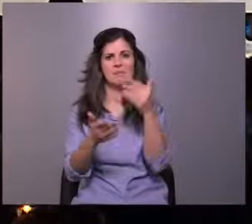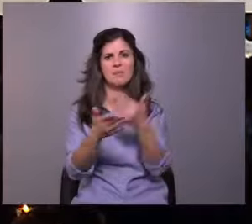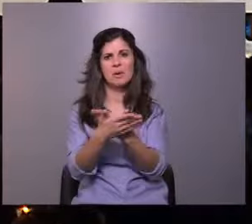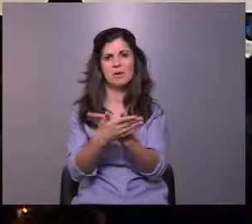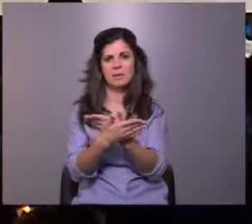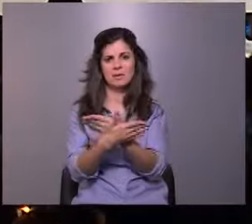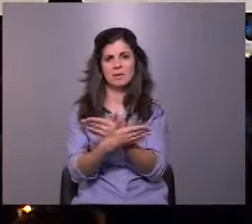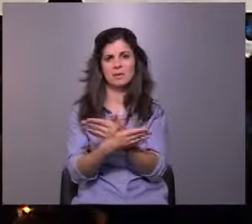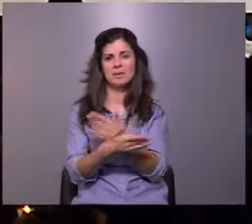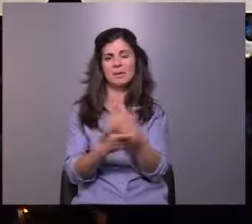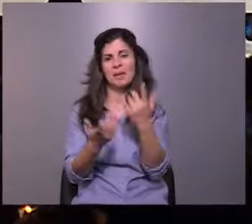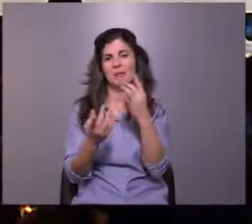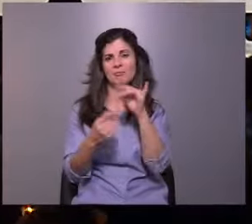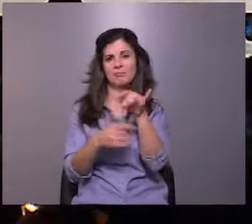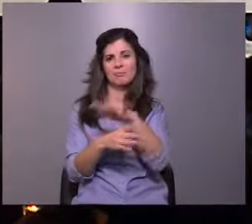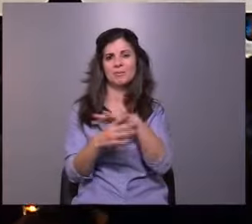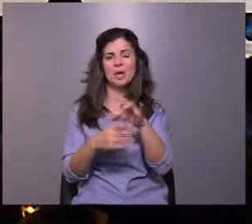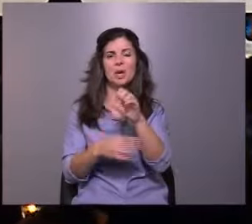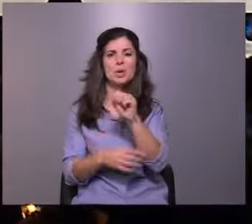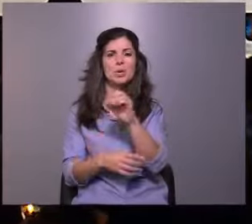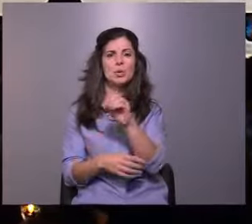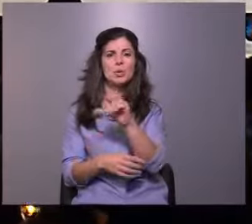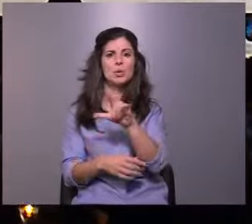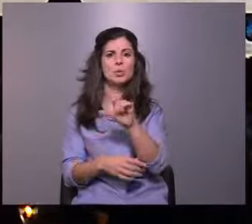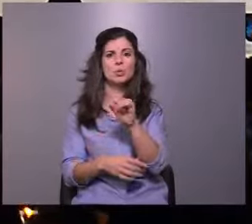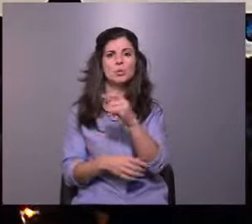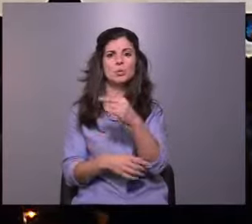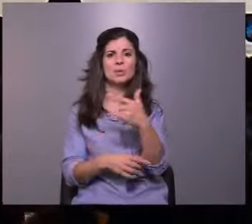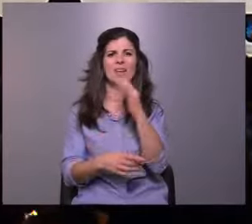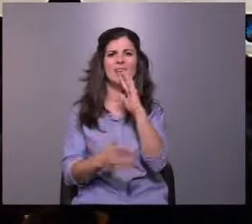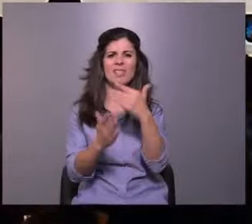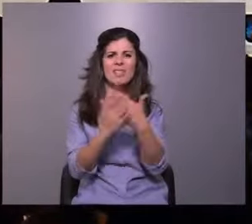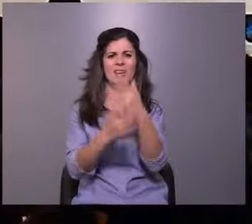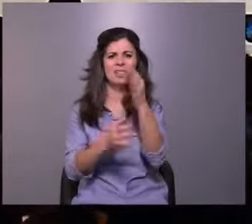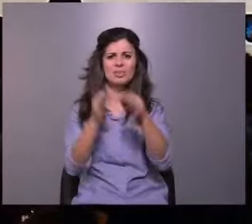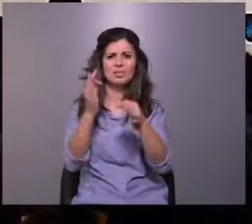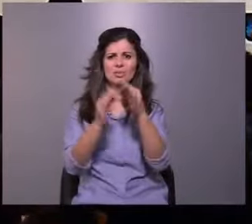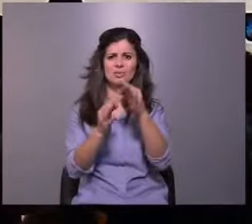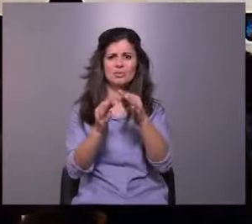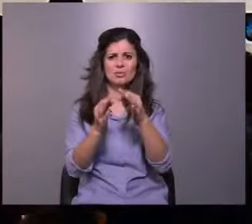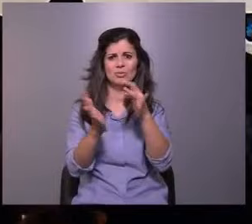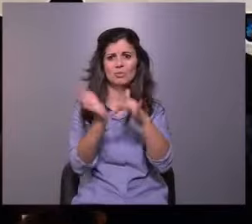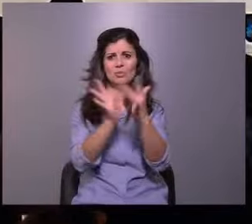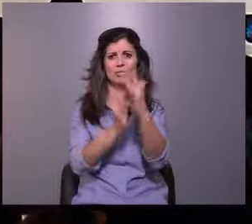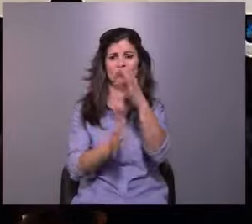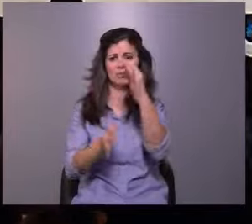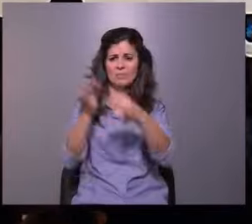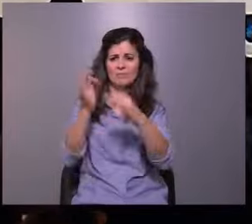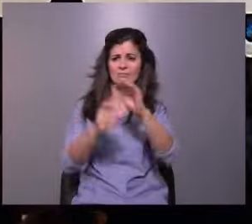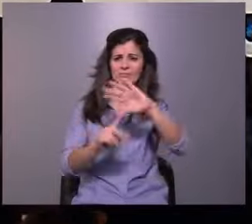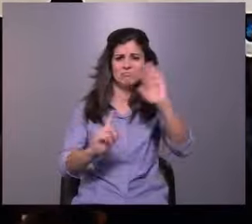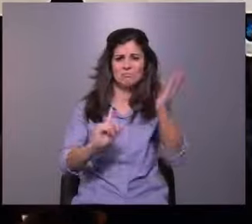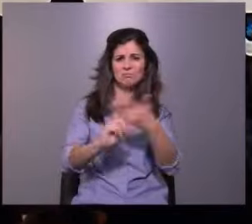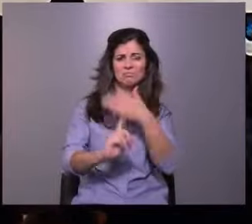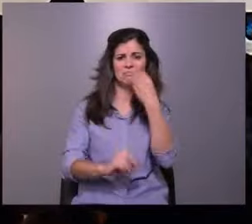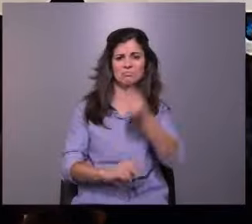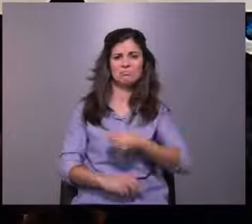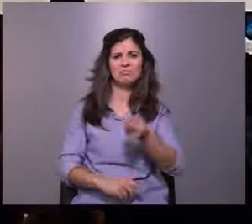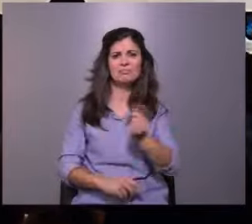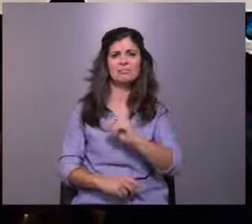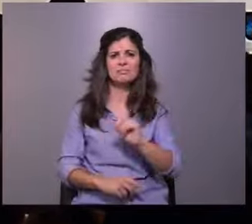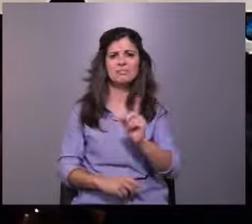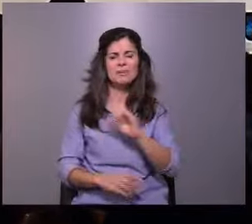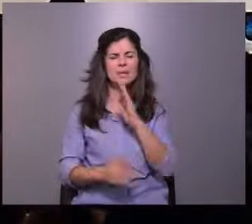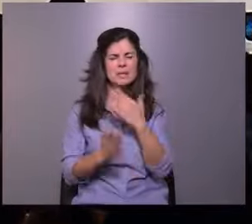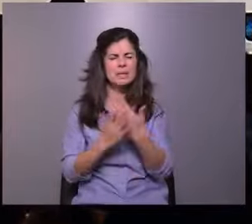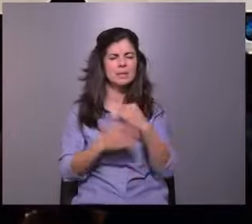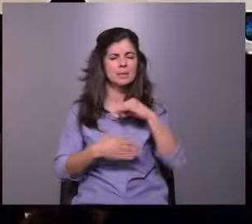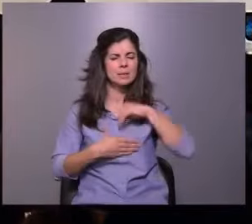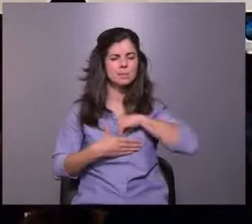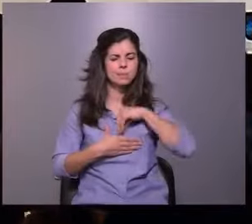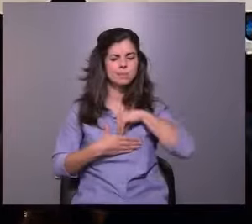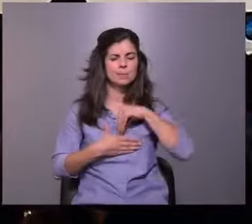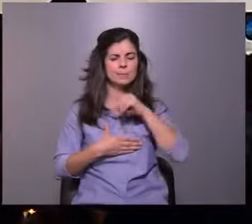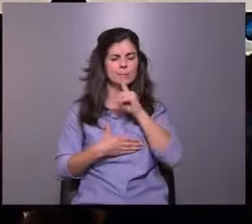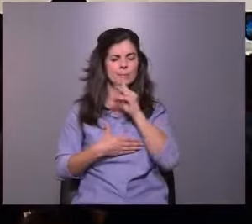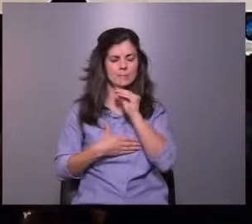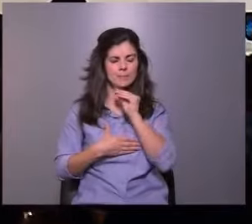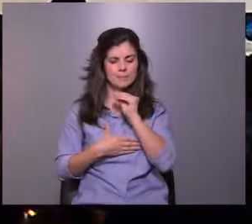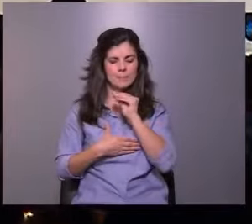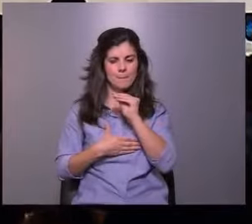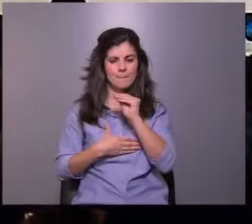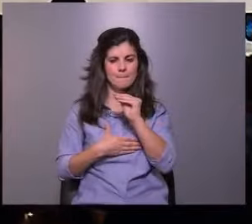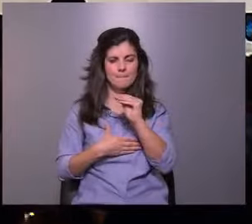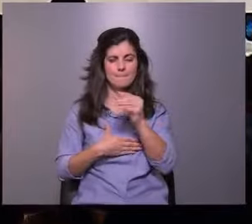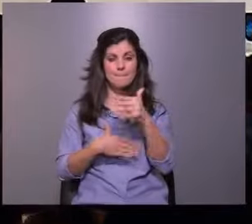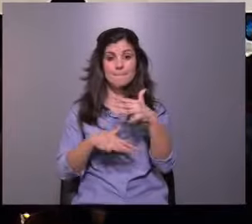to them to be crucified. So they took Jesus, and carrying the cross himself, he went out to what is called the place of